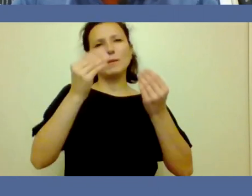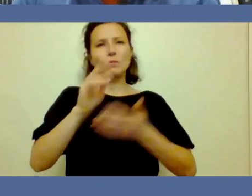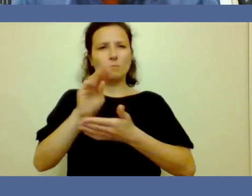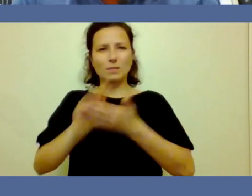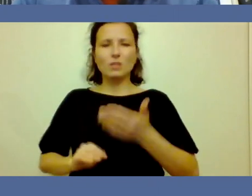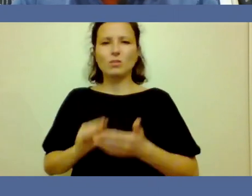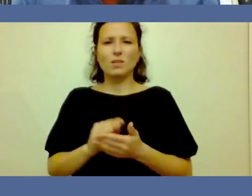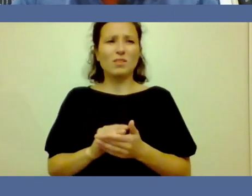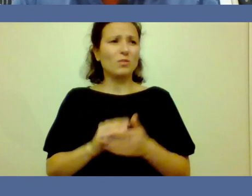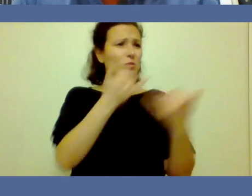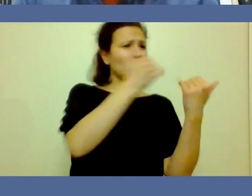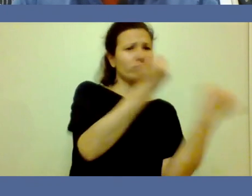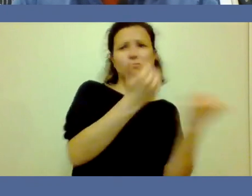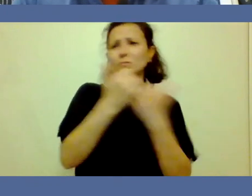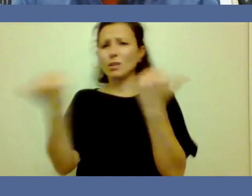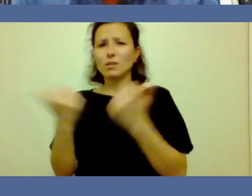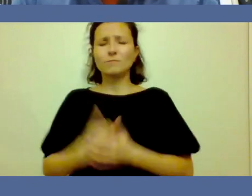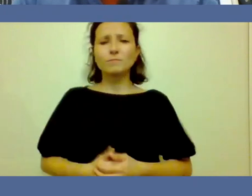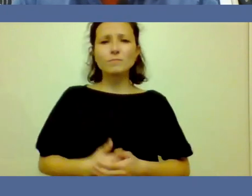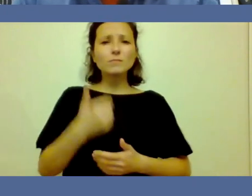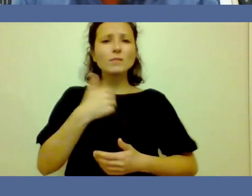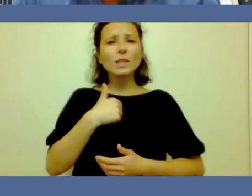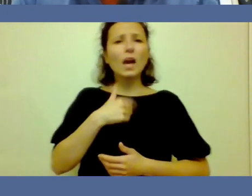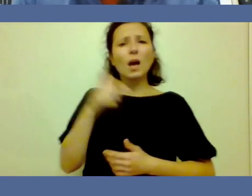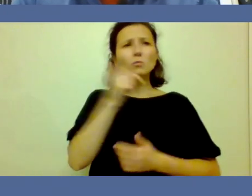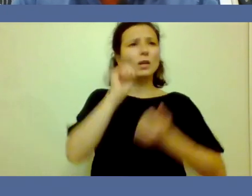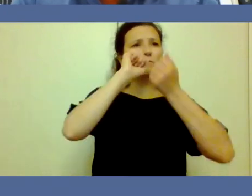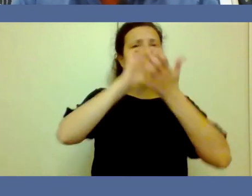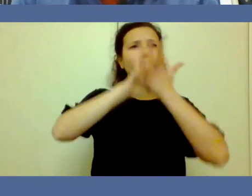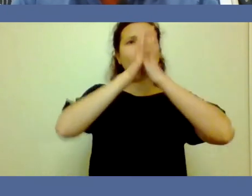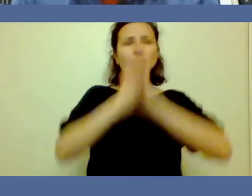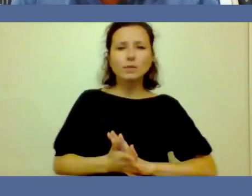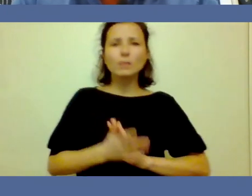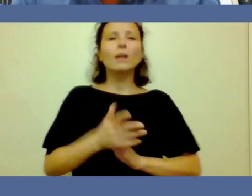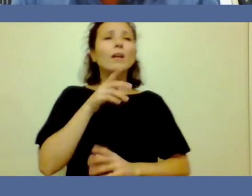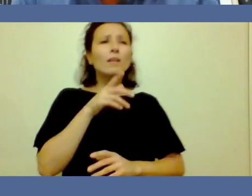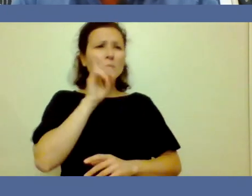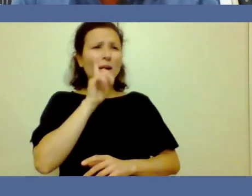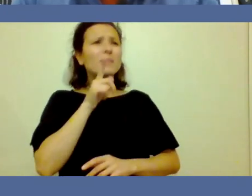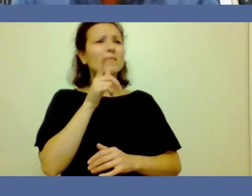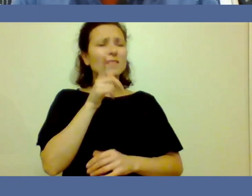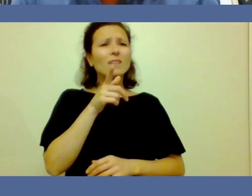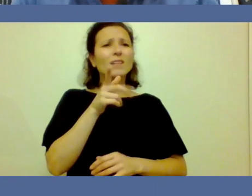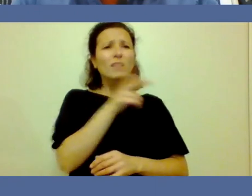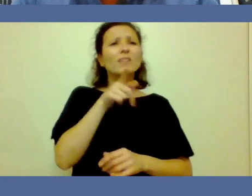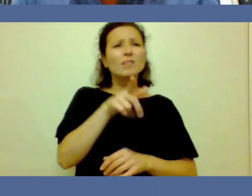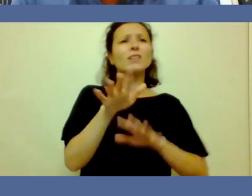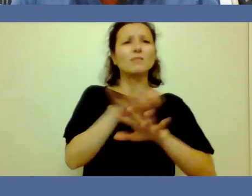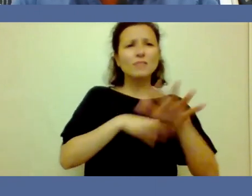bieguny zupełnie zaprzeczające się. Ja musiałam zrzucić skórę. Wie pan, kiedy pan jest dziennikarzem, to pan uczestniczy w